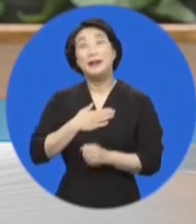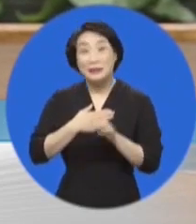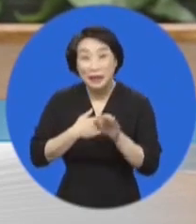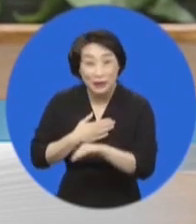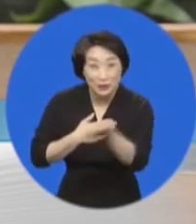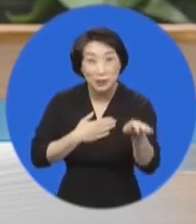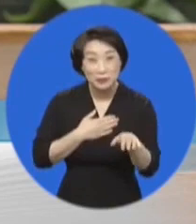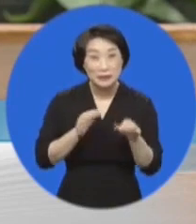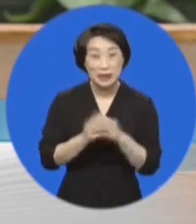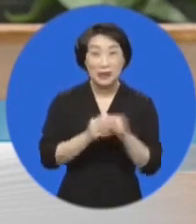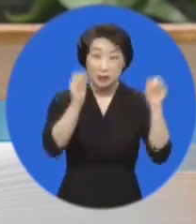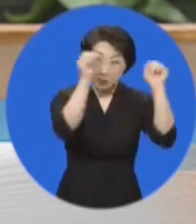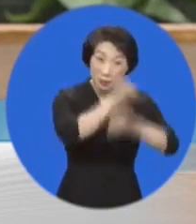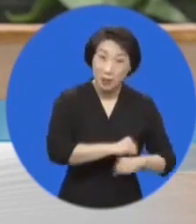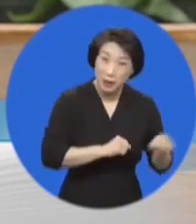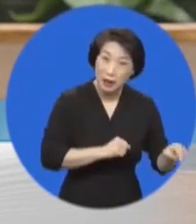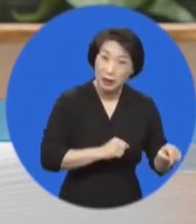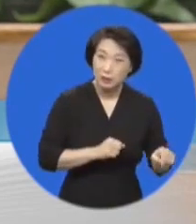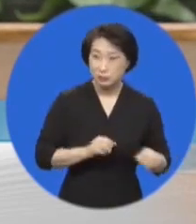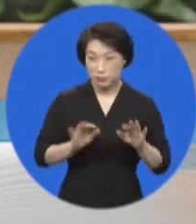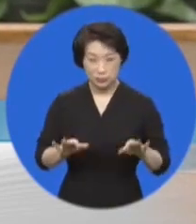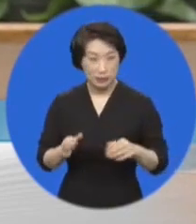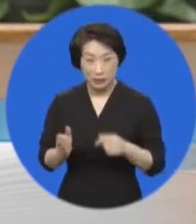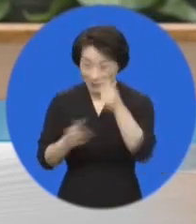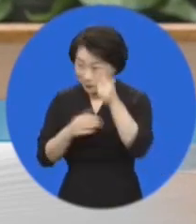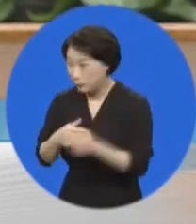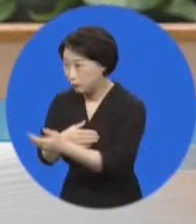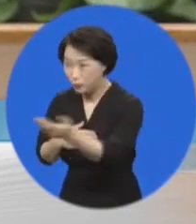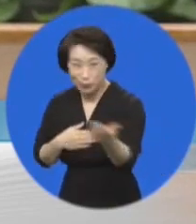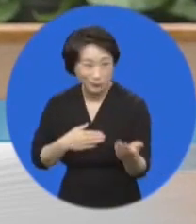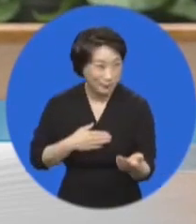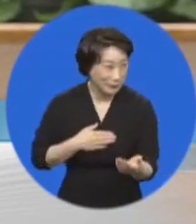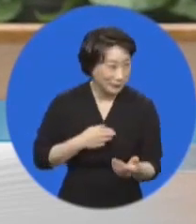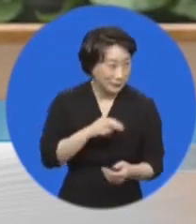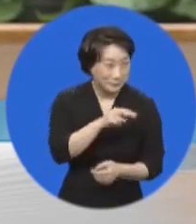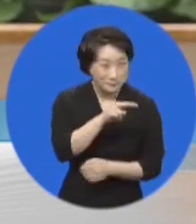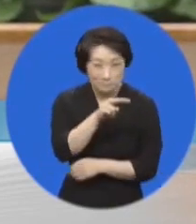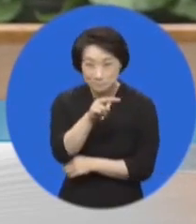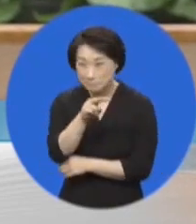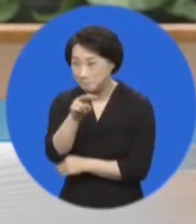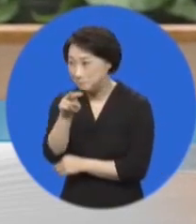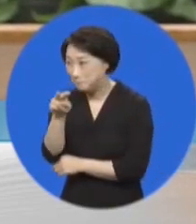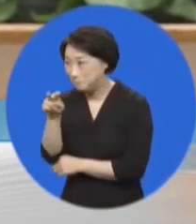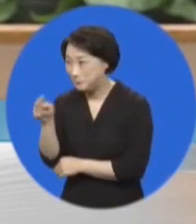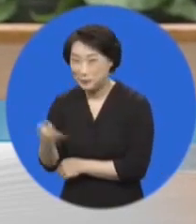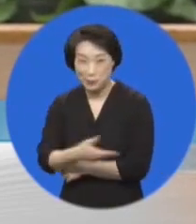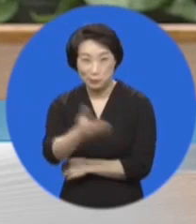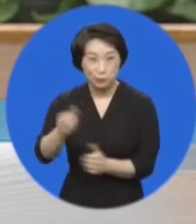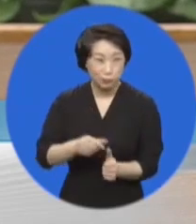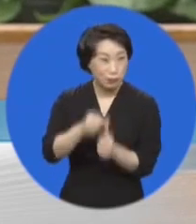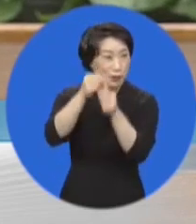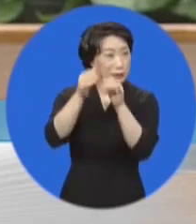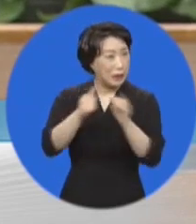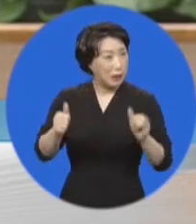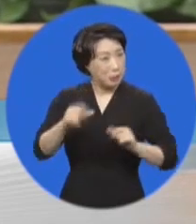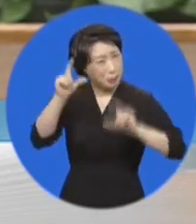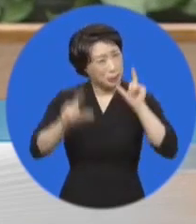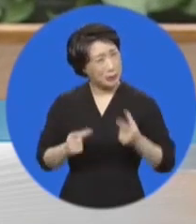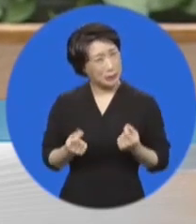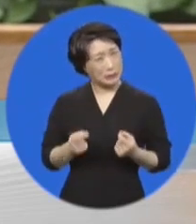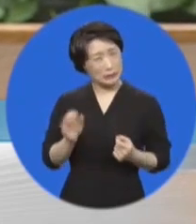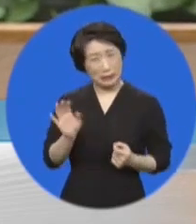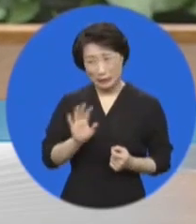물론 멸망에서. 근데 우리 교인들은 가만히 보면 구원받은 자 같지